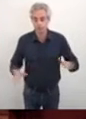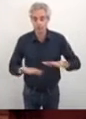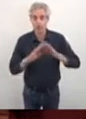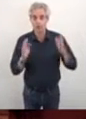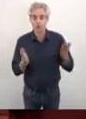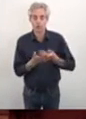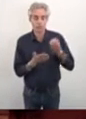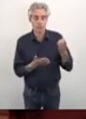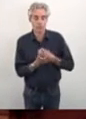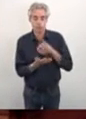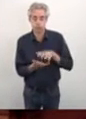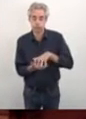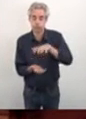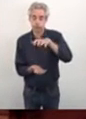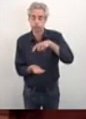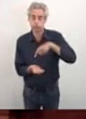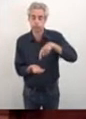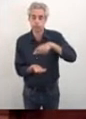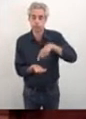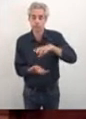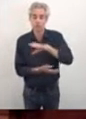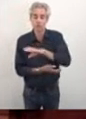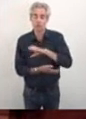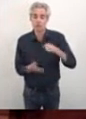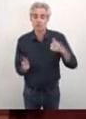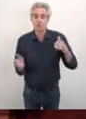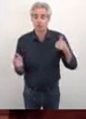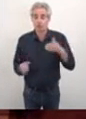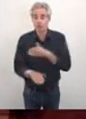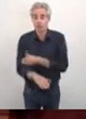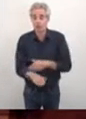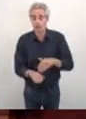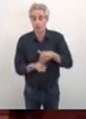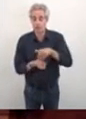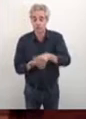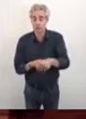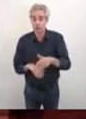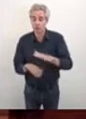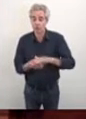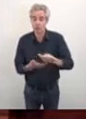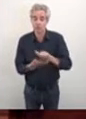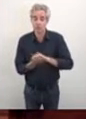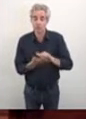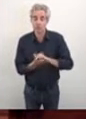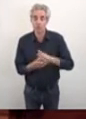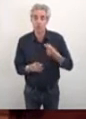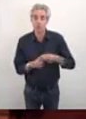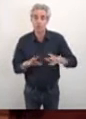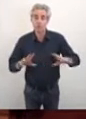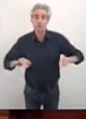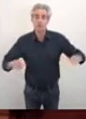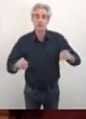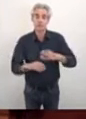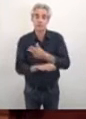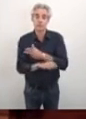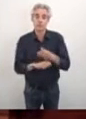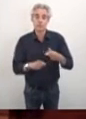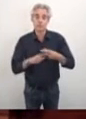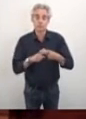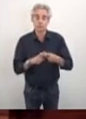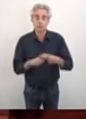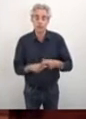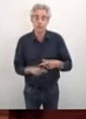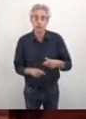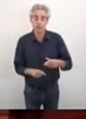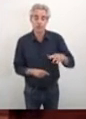données stockées et partagées, c'est à peu près 100 millions de fichiers stockés sur la messagerie et les espaces bureautiques partagés. C'est aussi